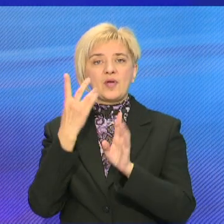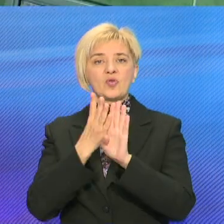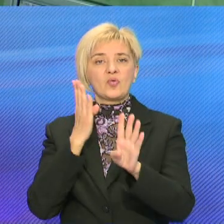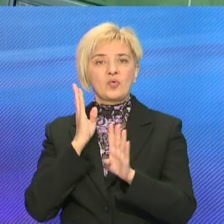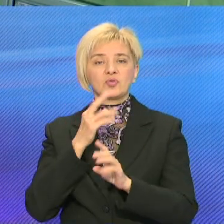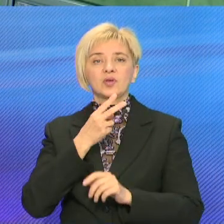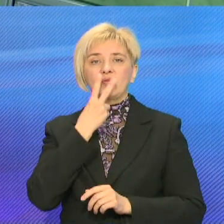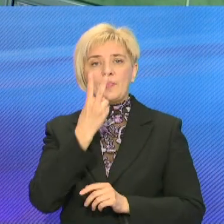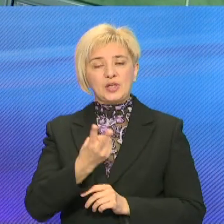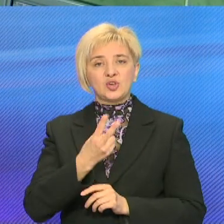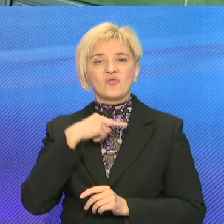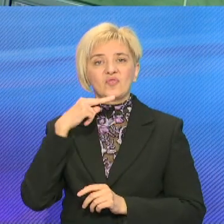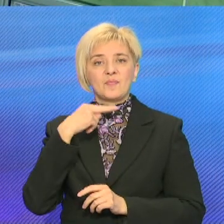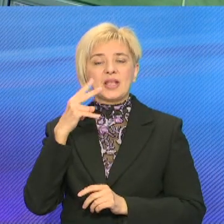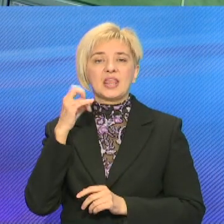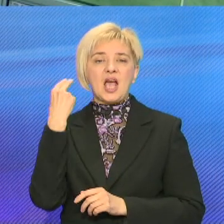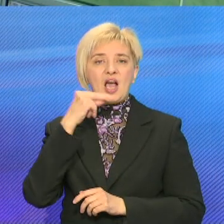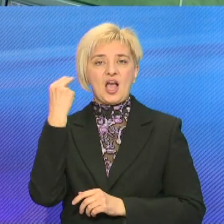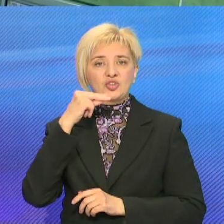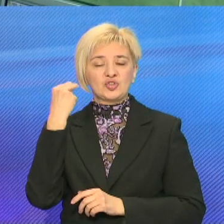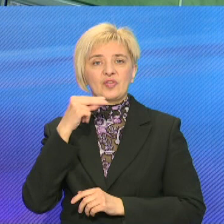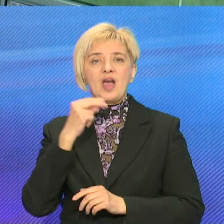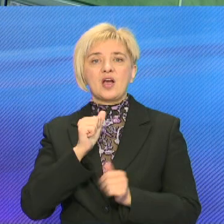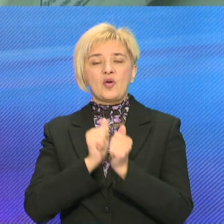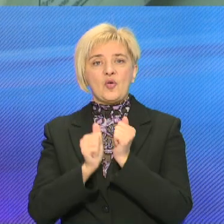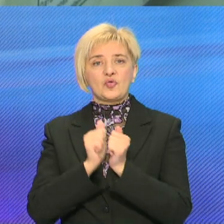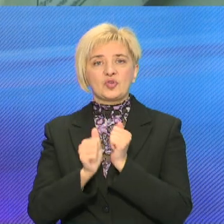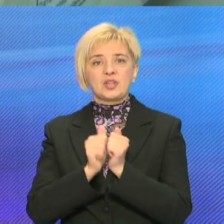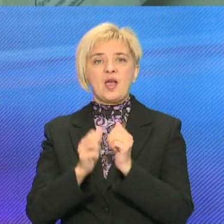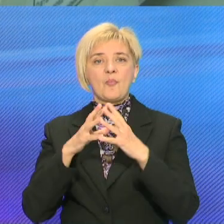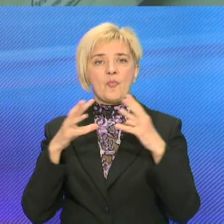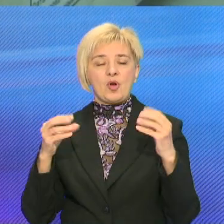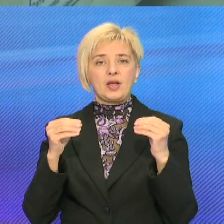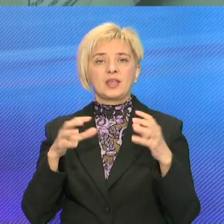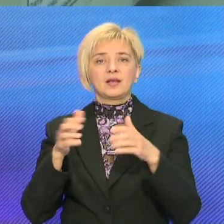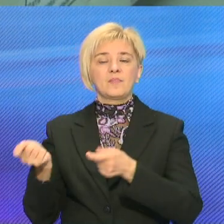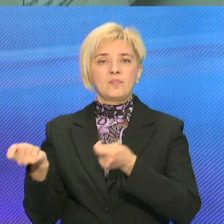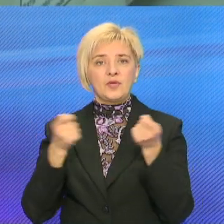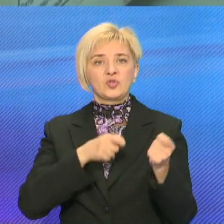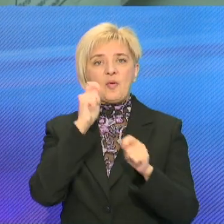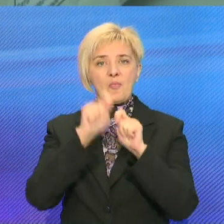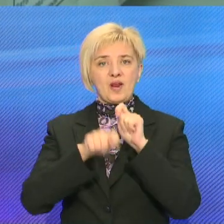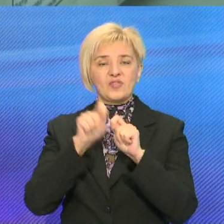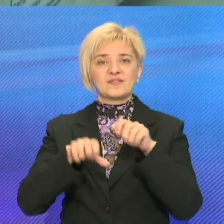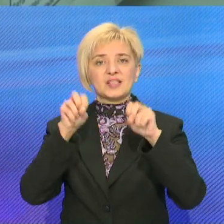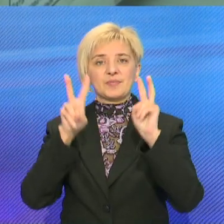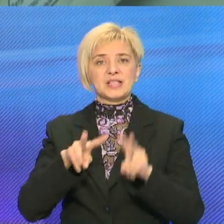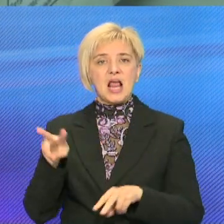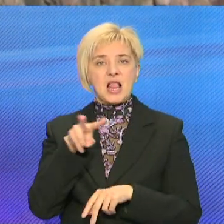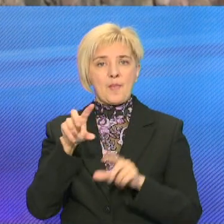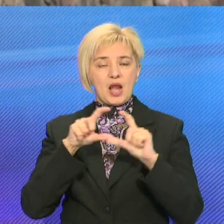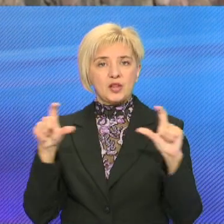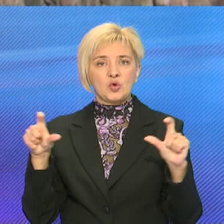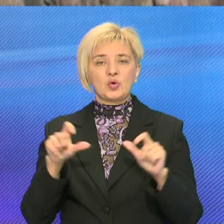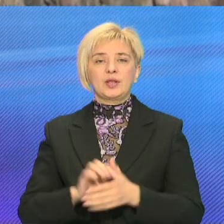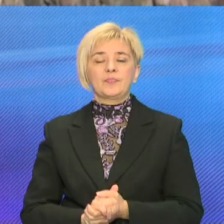звертают на якость сыровины. Кожная партия бураков проходит проверку у специальной лаборатории. Доследования ведутся одразу по нескольких показчиках.